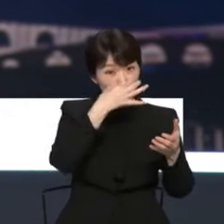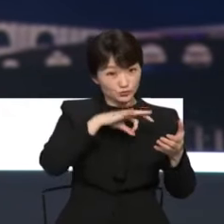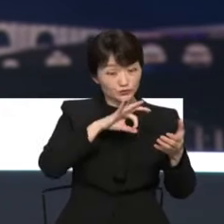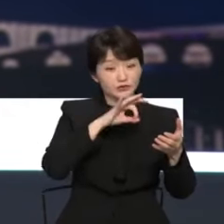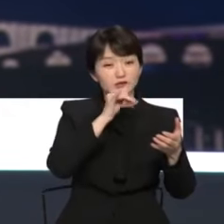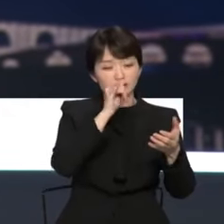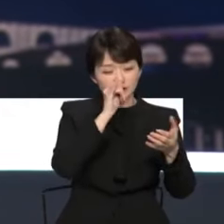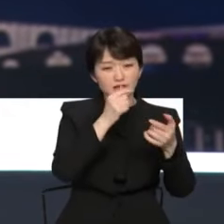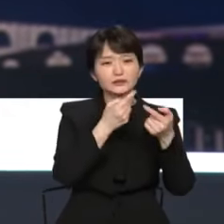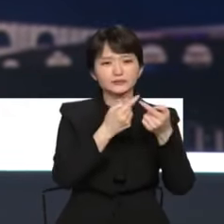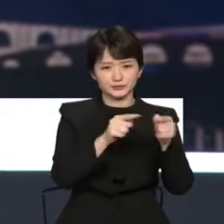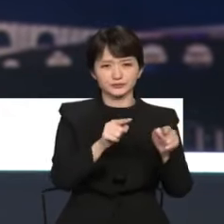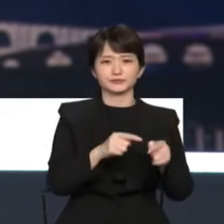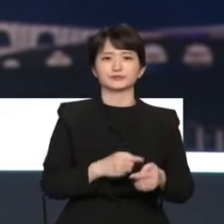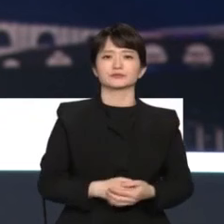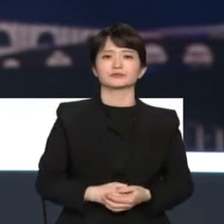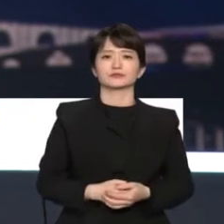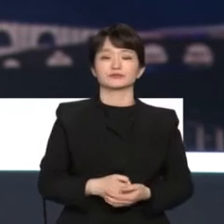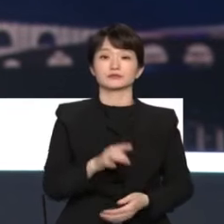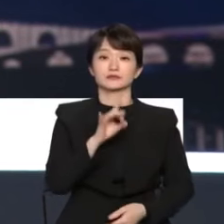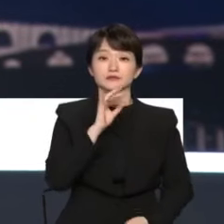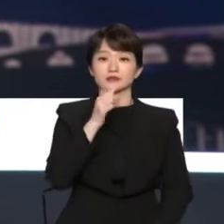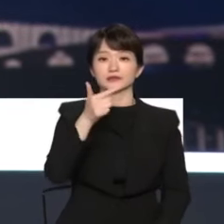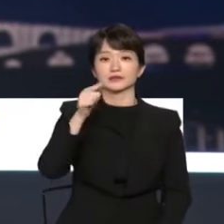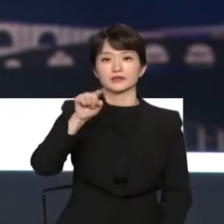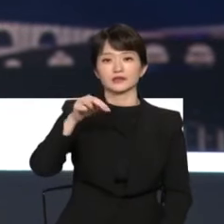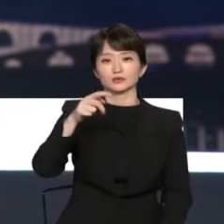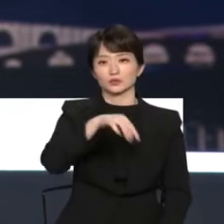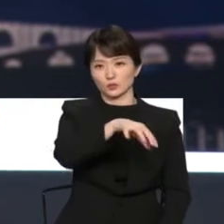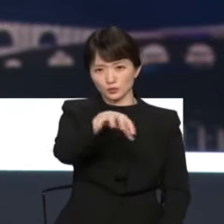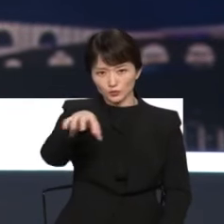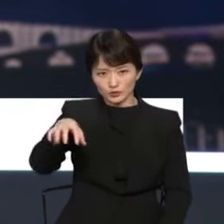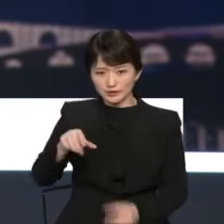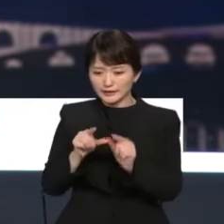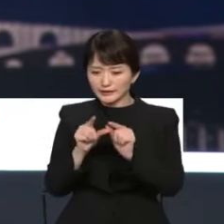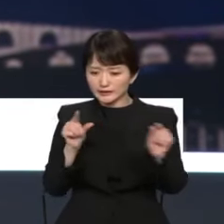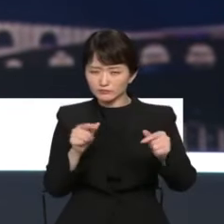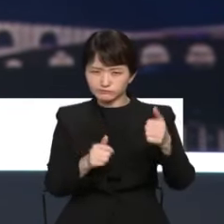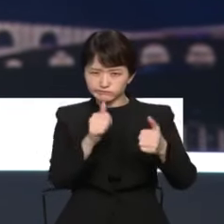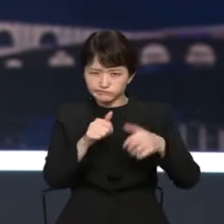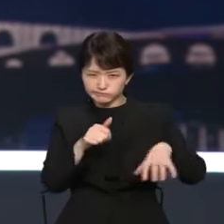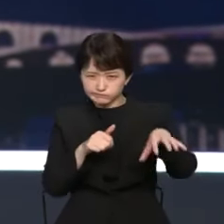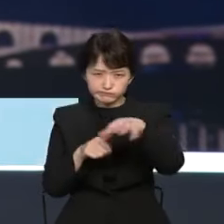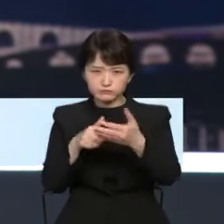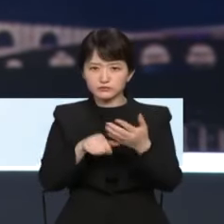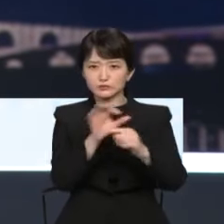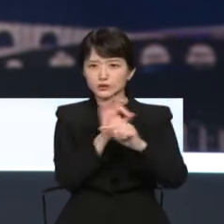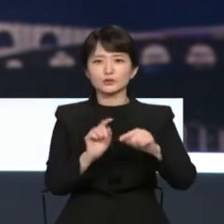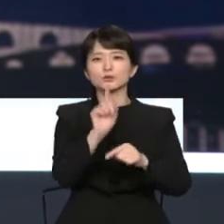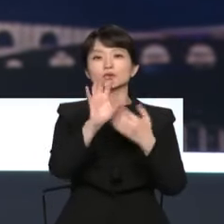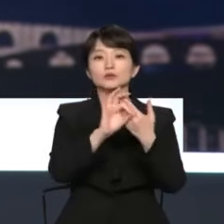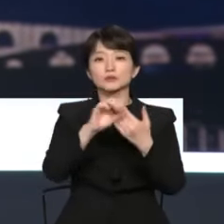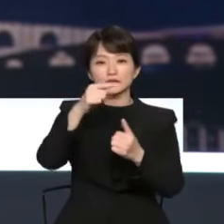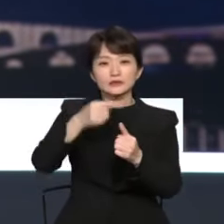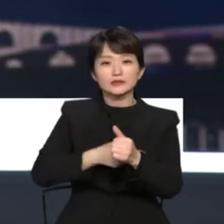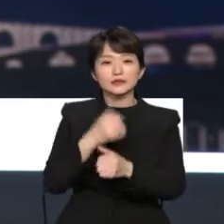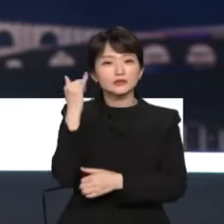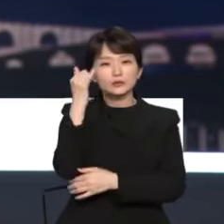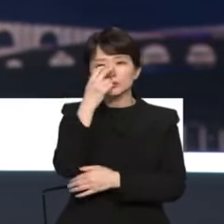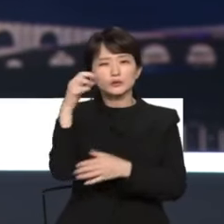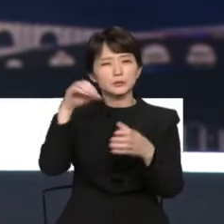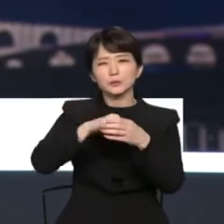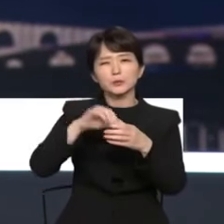국면이다 이런 분석이 많은데요. 다만 낙동강 벨트 등 일부 격전지에서는 투표율이 높아지면 여론조사에 잡히지